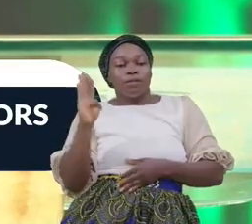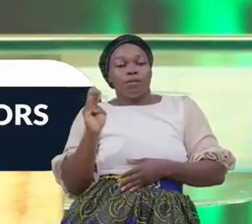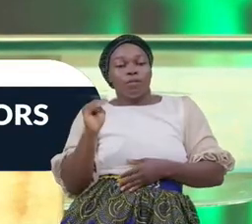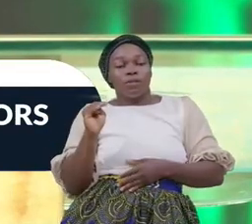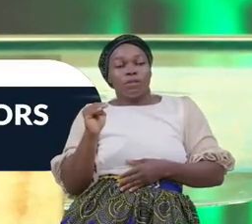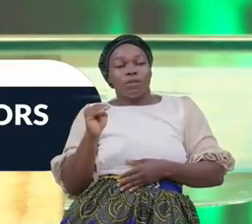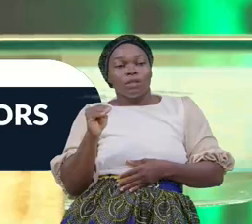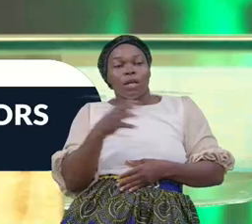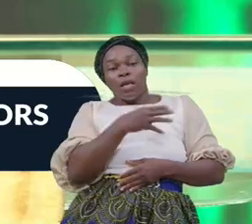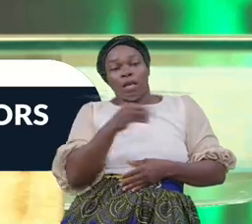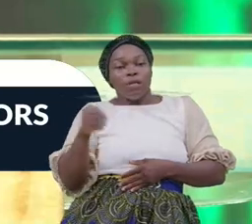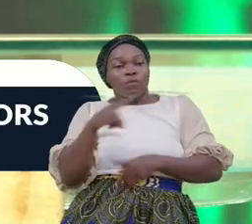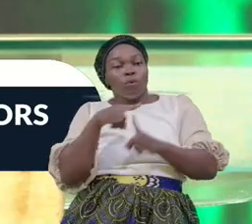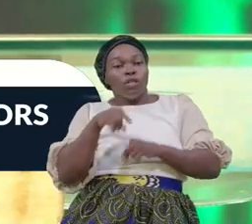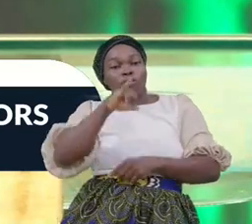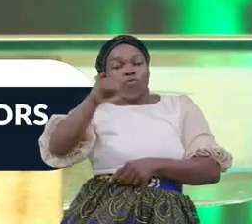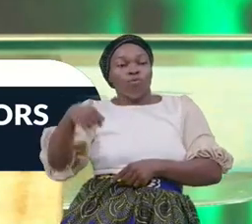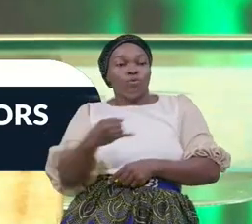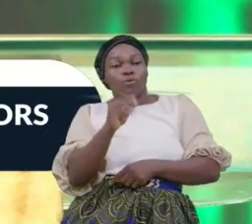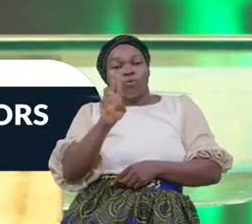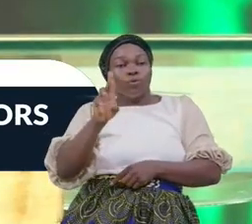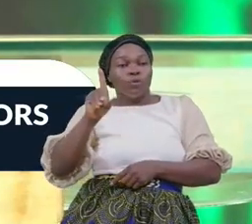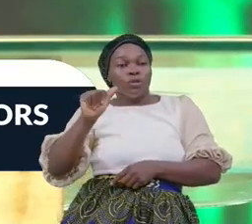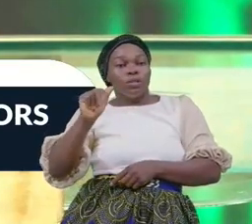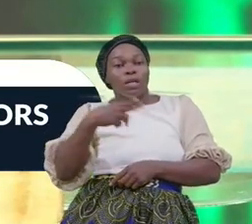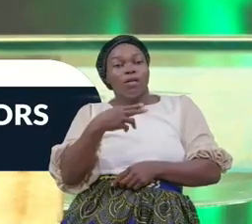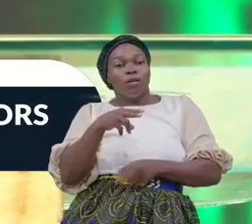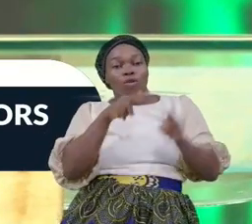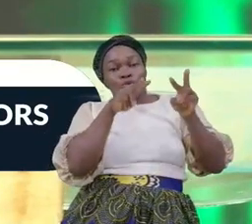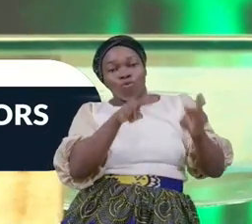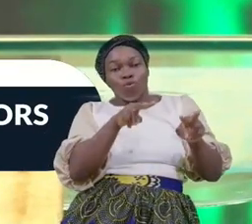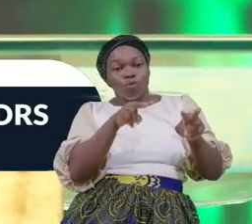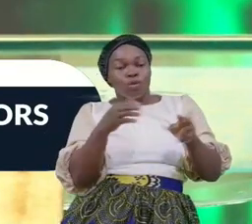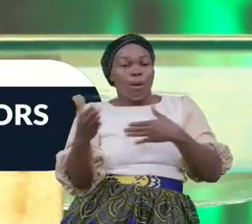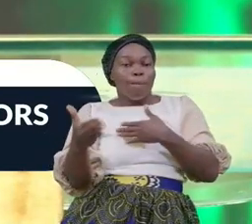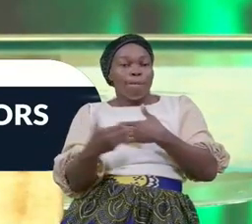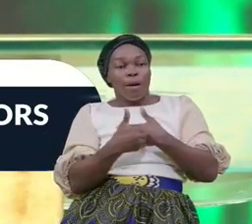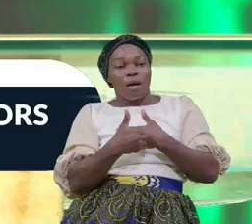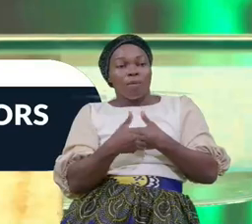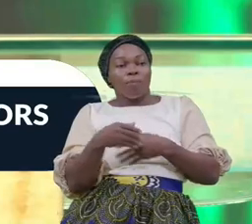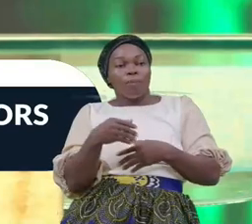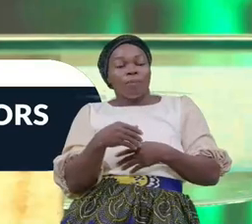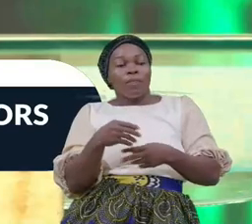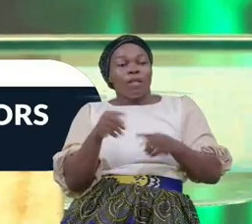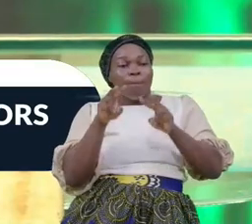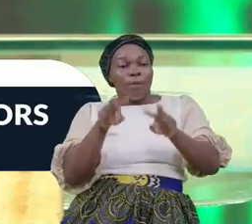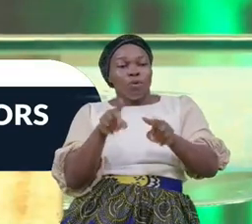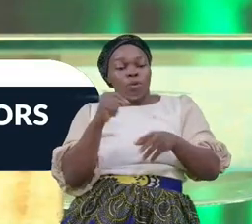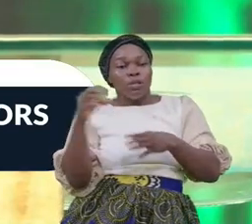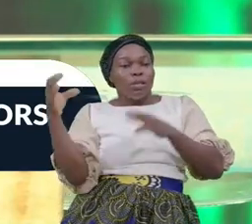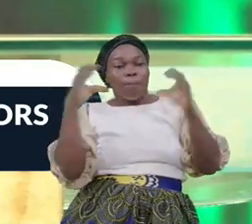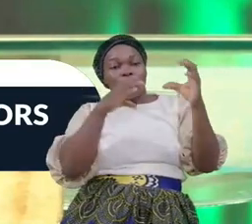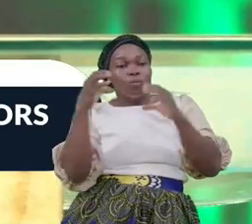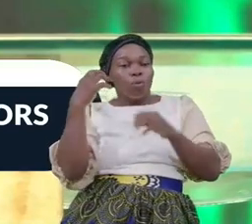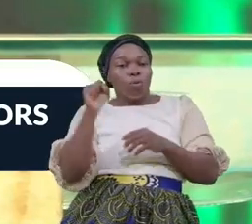Deuxième chronique 13, verset 14, ceux de Juda s'étant retournés, eurent à